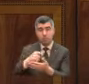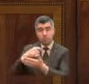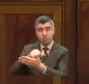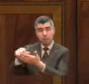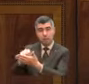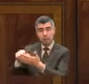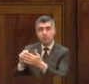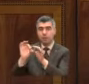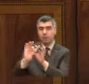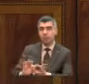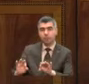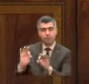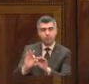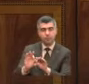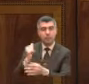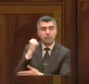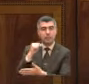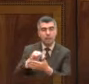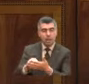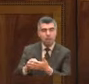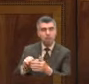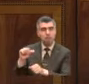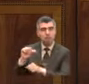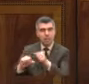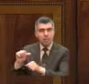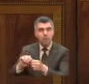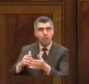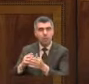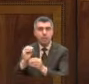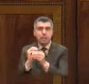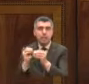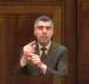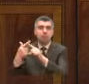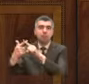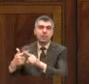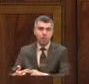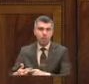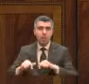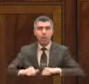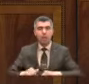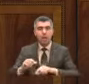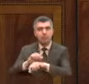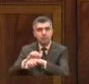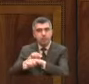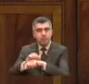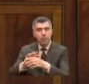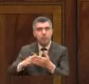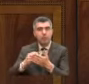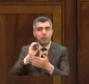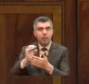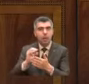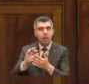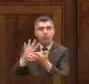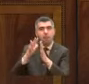لمراجعة التفية اللي كتمشي للجماعات، مراجعة اليوم كاين الآن دراسة من طرف وزارة الداخلية مع الشركاء وخاصة قطاع البيئة،